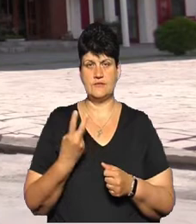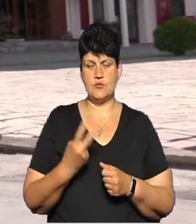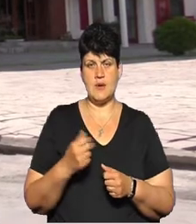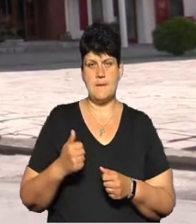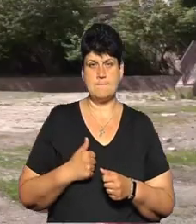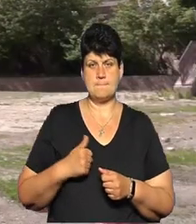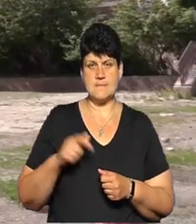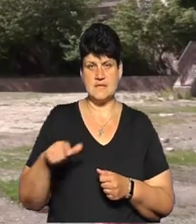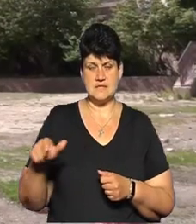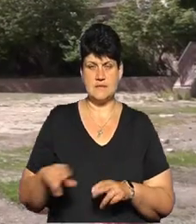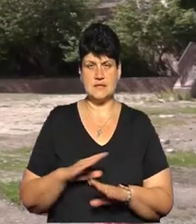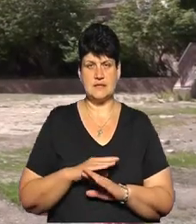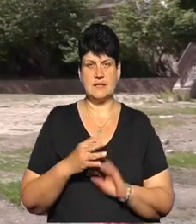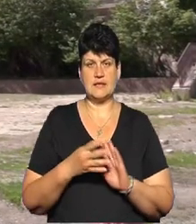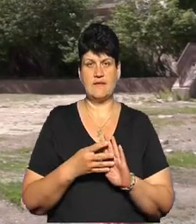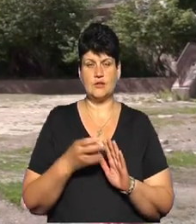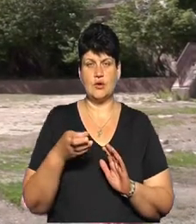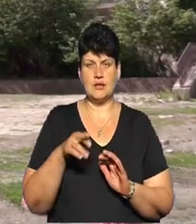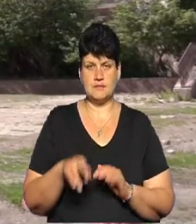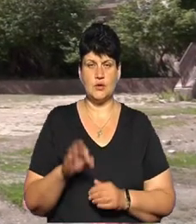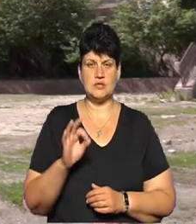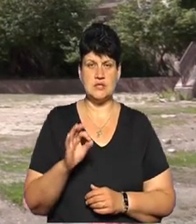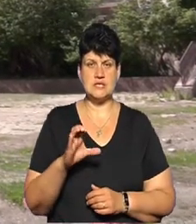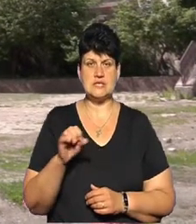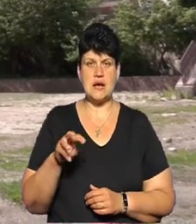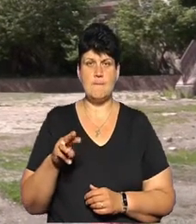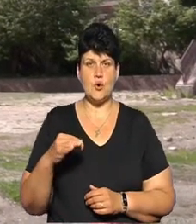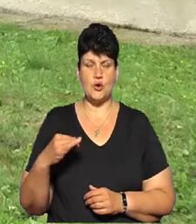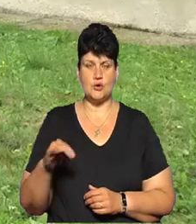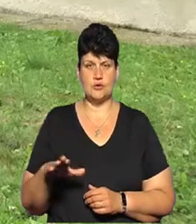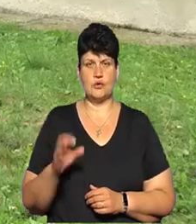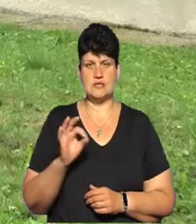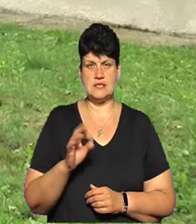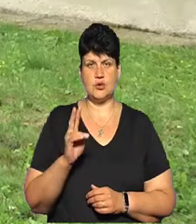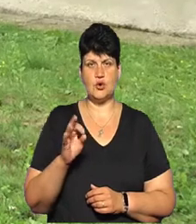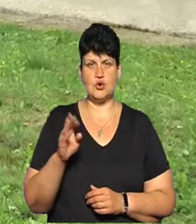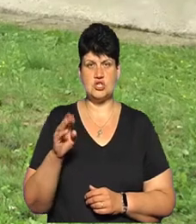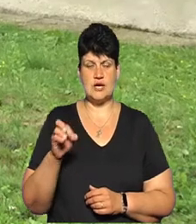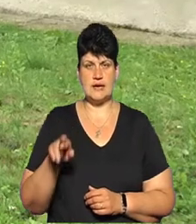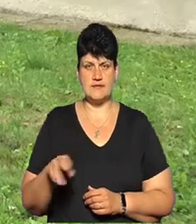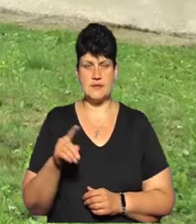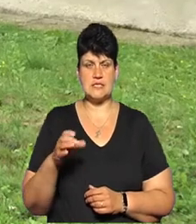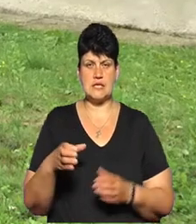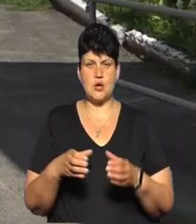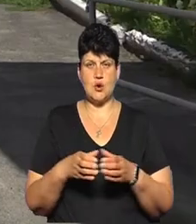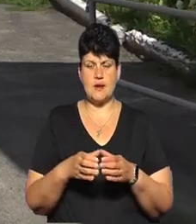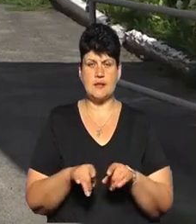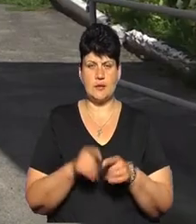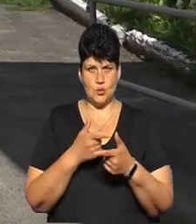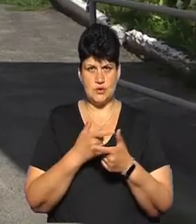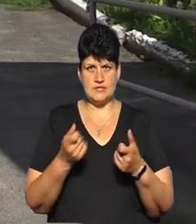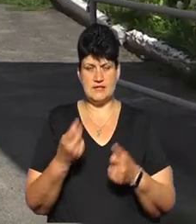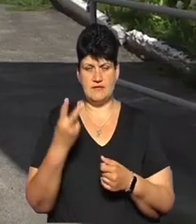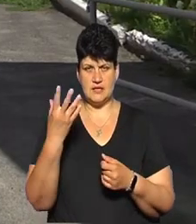9 липня. Це Олексій Самойлов і Василь Кошеля, розповів голова громади Віталій Фреяк. У Збаразькій громаді також оголосили два дні